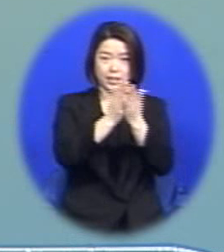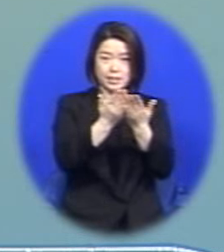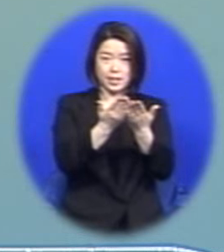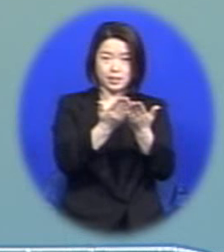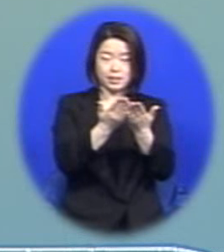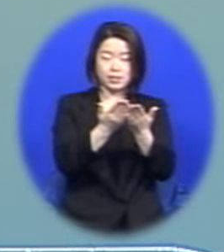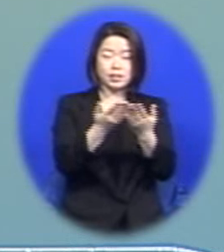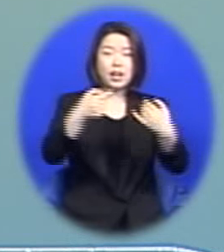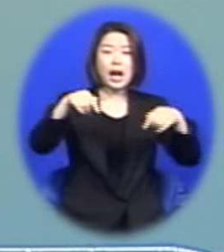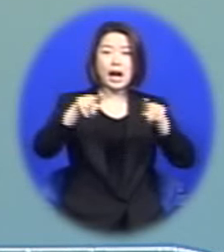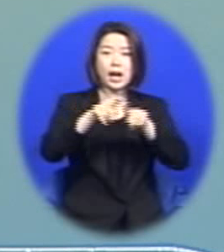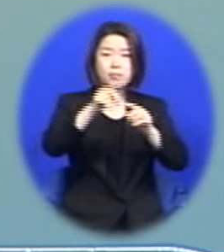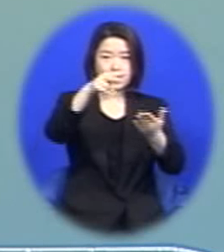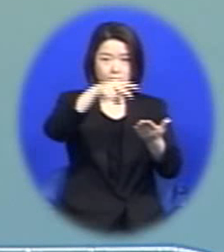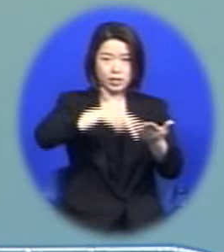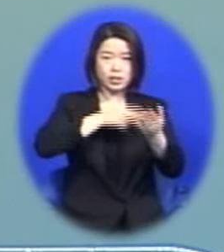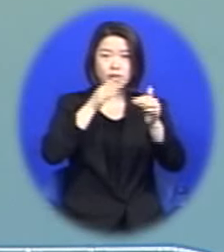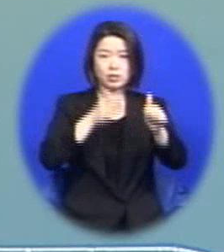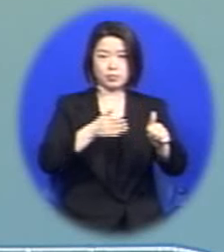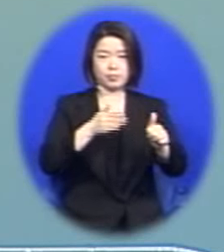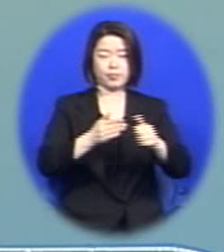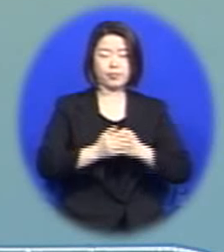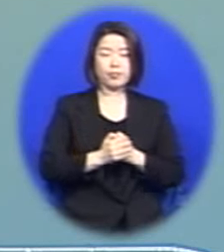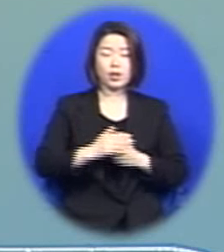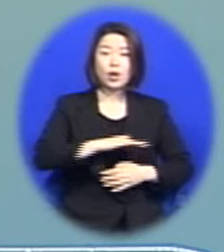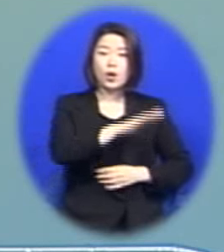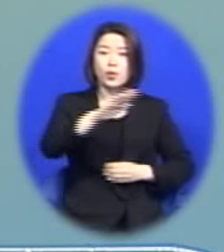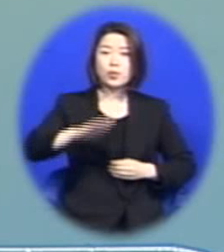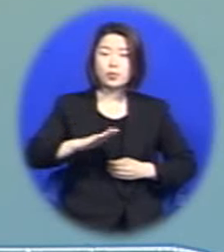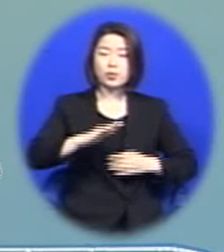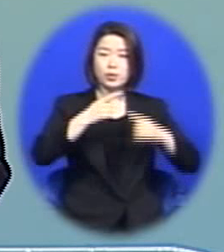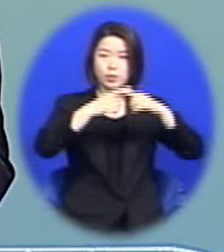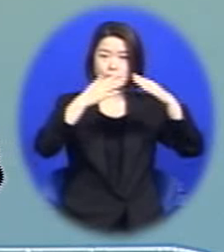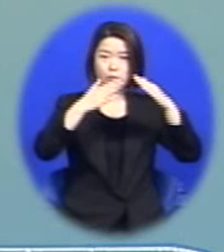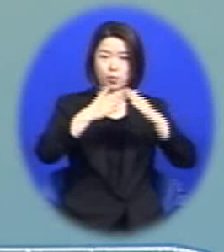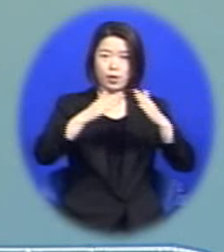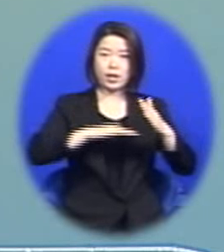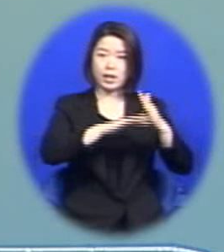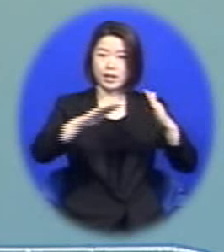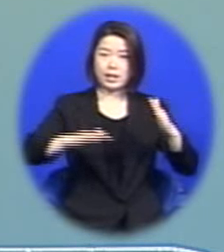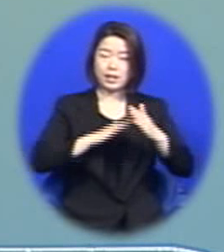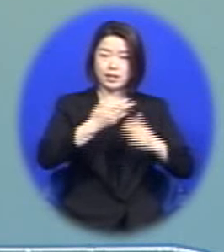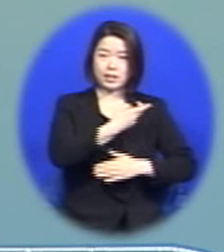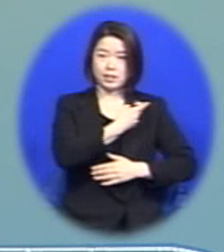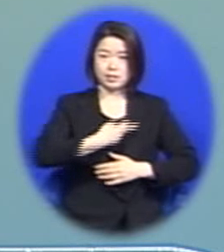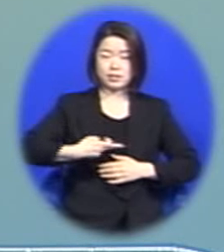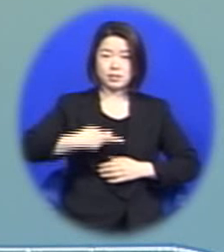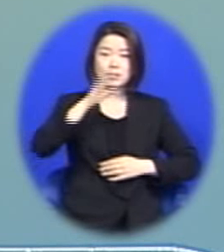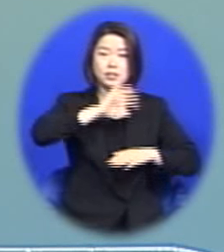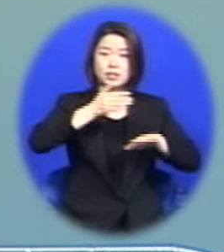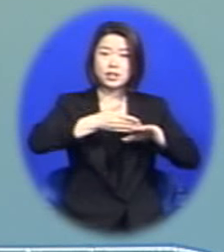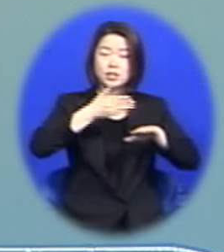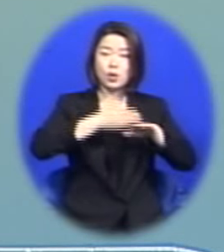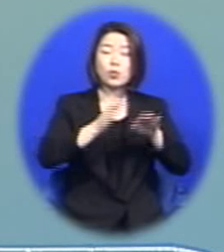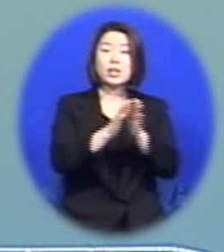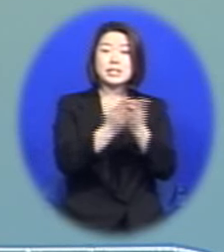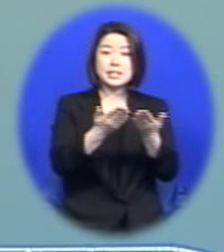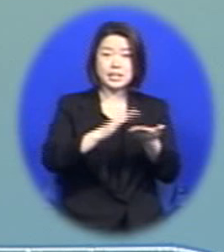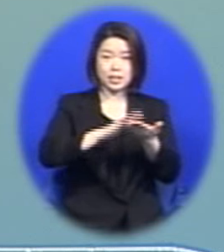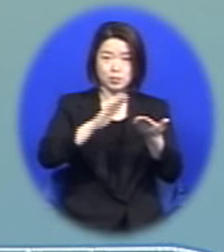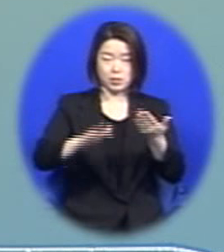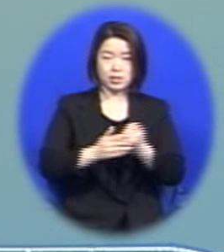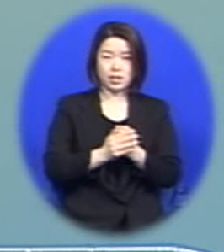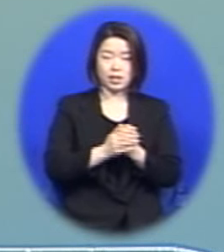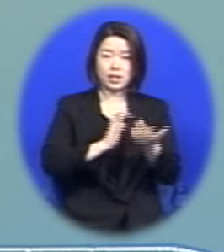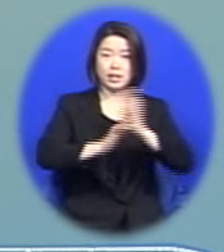함께 읽어주시면 좋겠습니다 저희 교회 가정 제자훈련 교재 입니다 예수로 사는